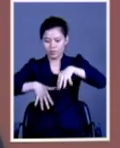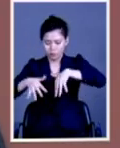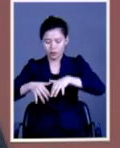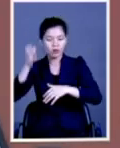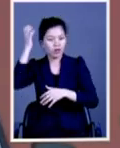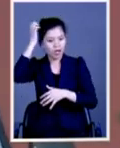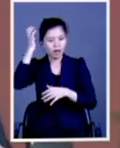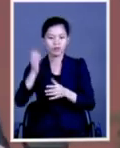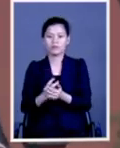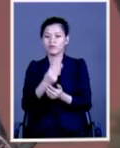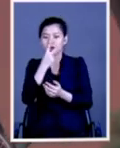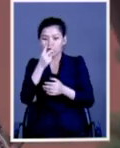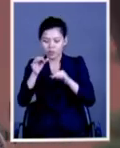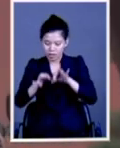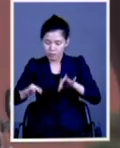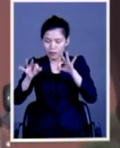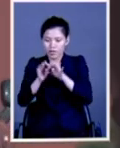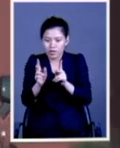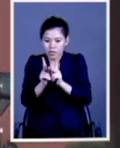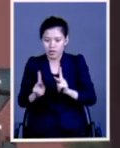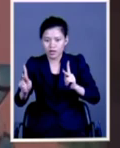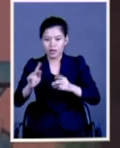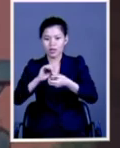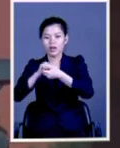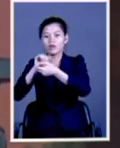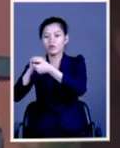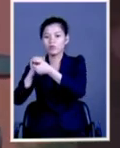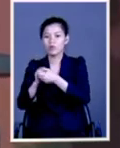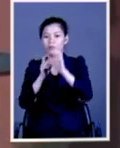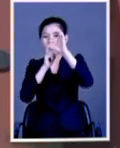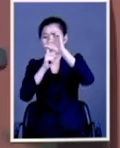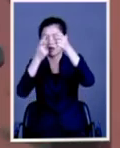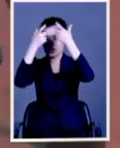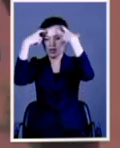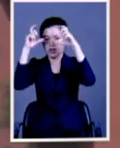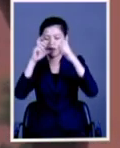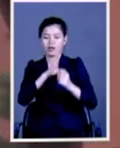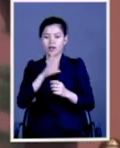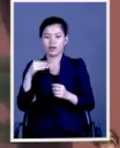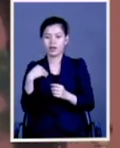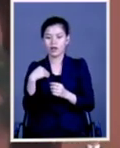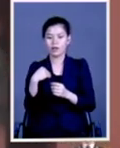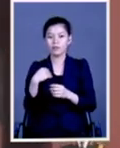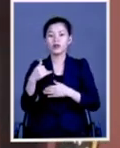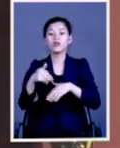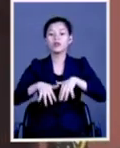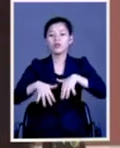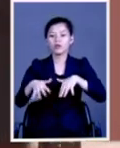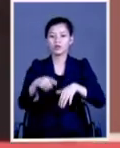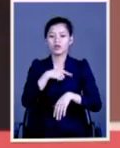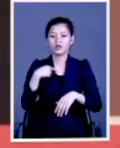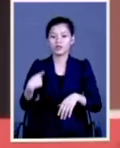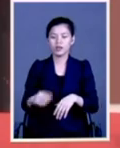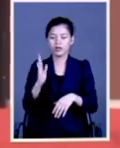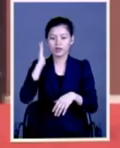ำคัญต่อการเสริมขยายสายพันธุ์ร่วมมือกับพรรครัฐบาลและประชาชนจีนไอน้องและมีความภ